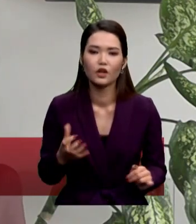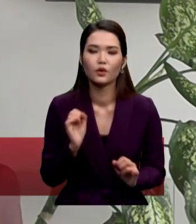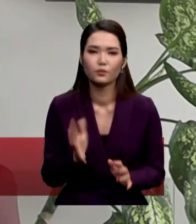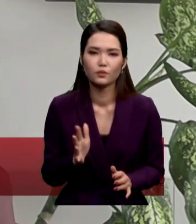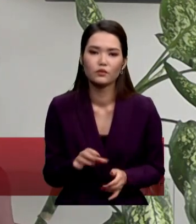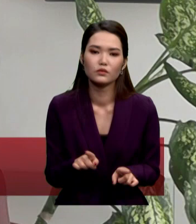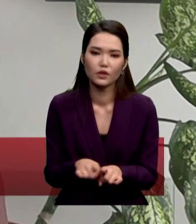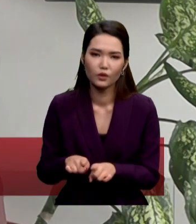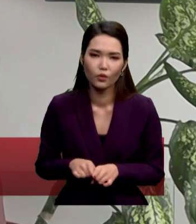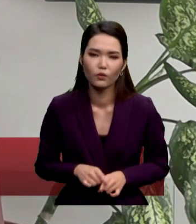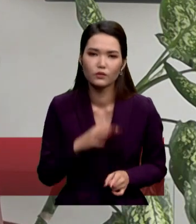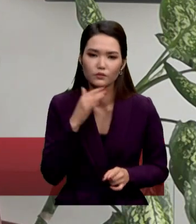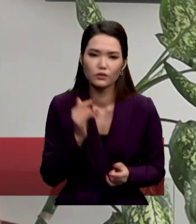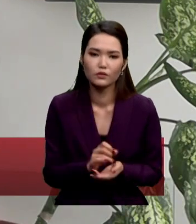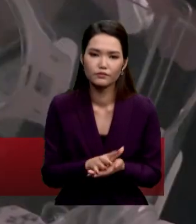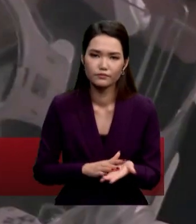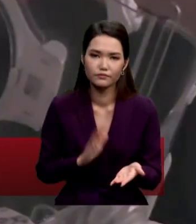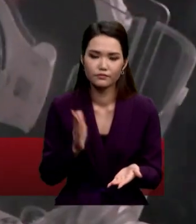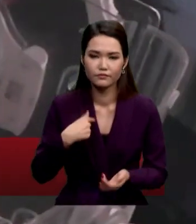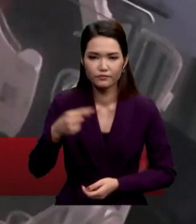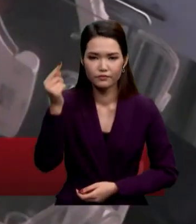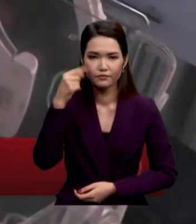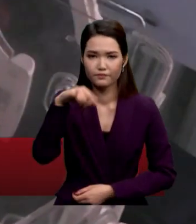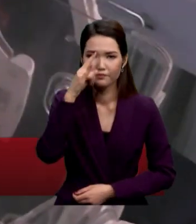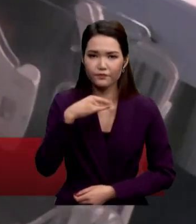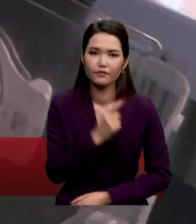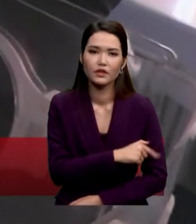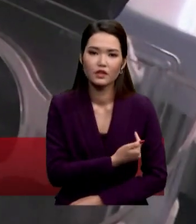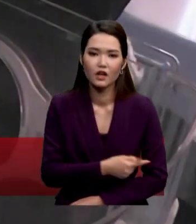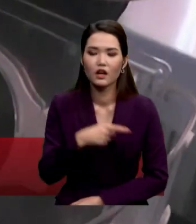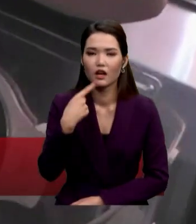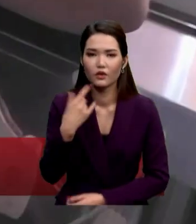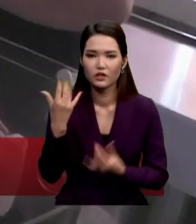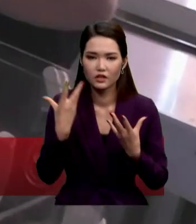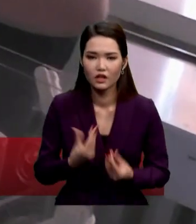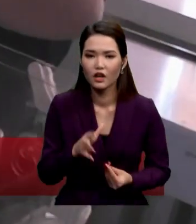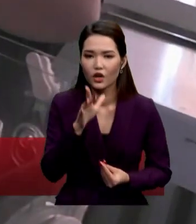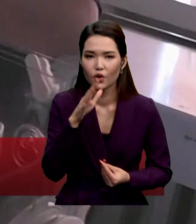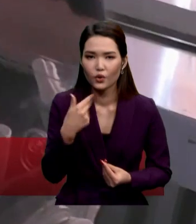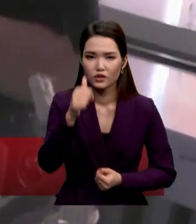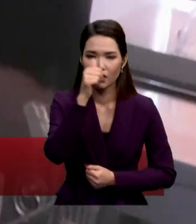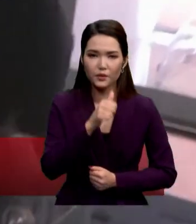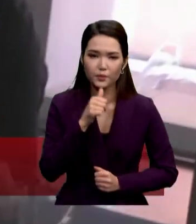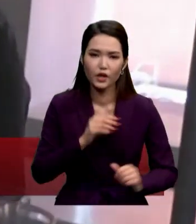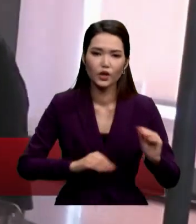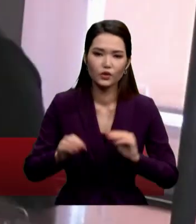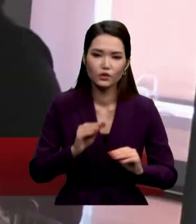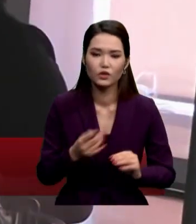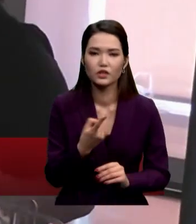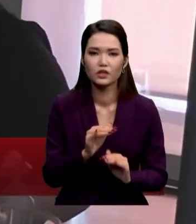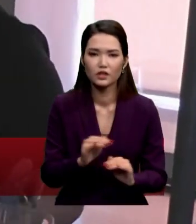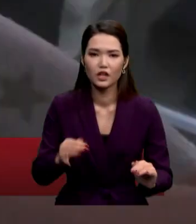да осындай жақсы қолдаулар болып тұрады деп. Қазақстандық дәрігерлердің мәліметінше, қазіргі уақытта мерзімінен бұрын туған